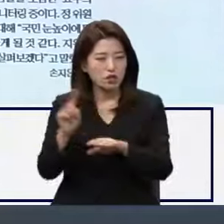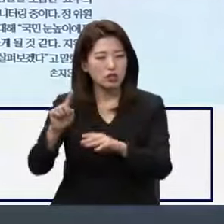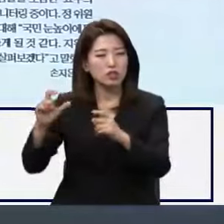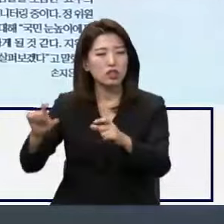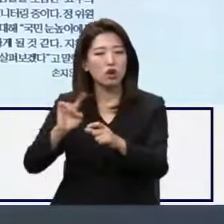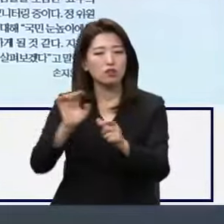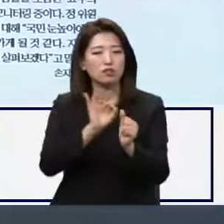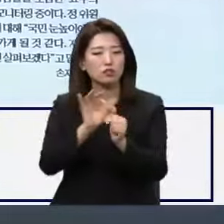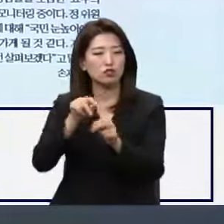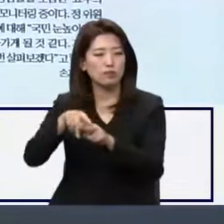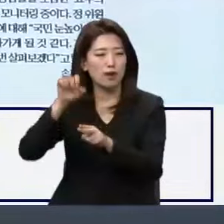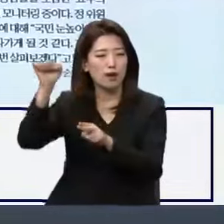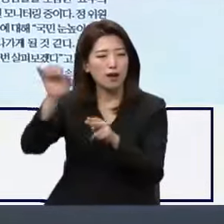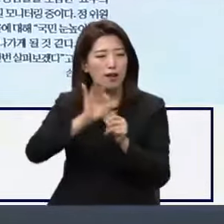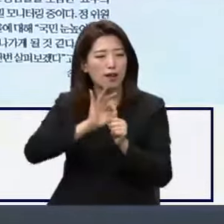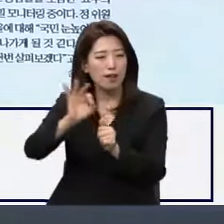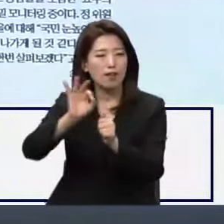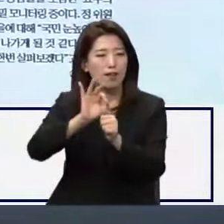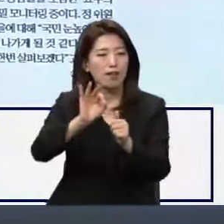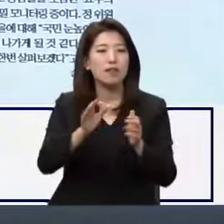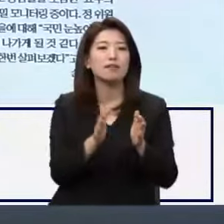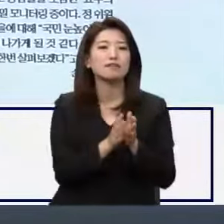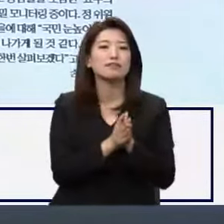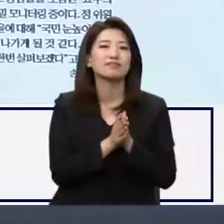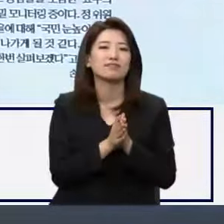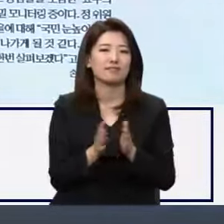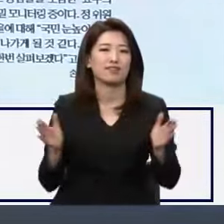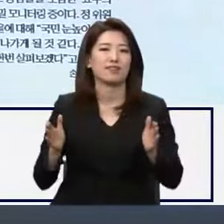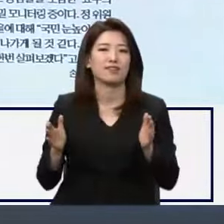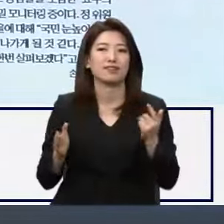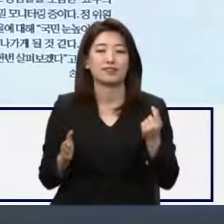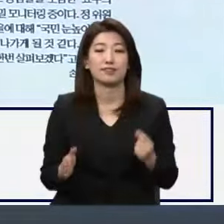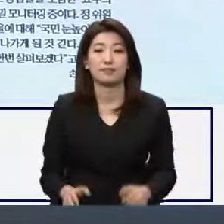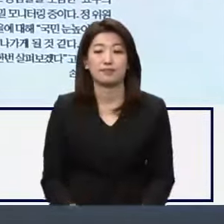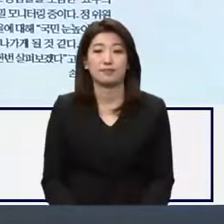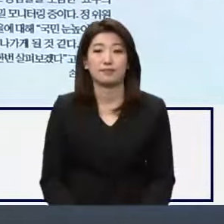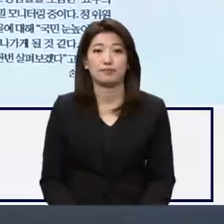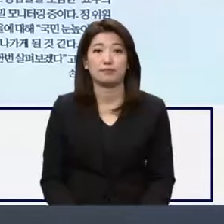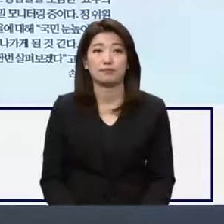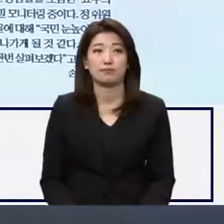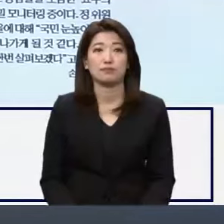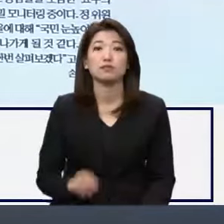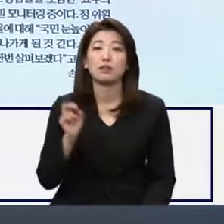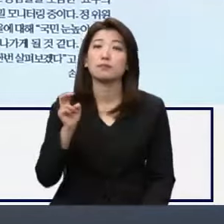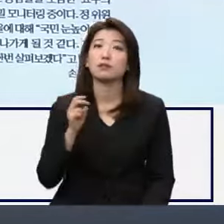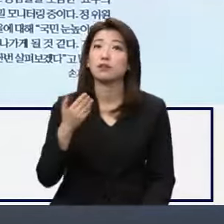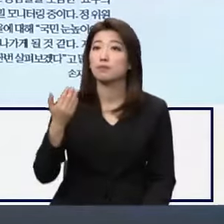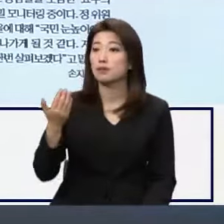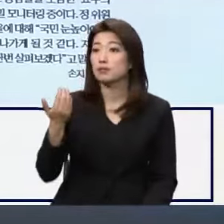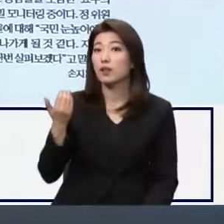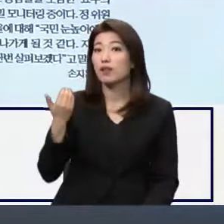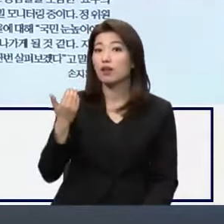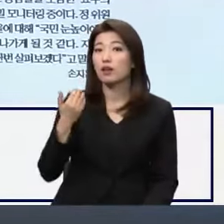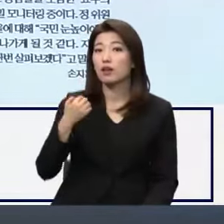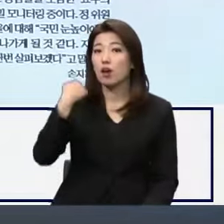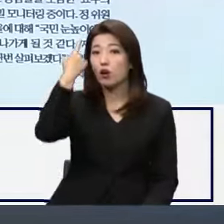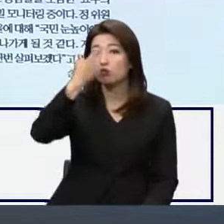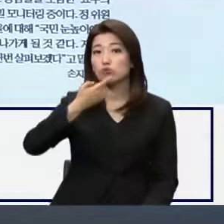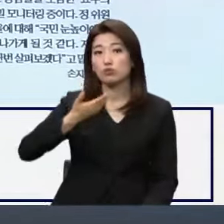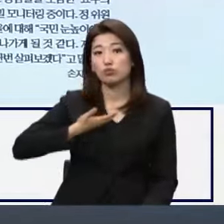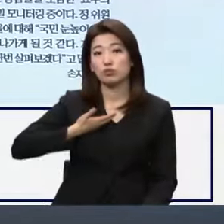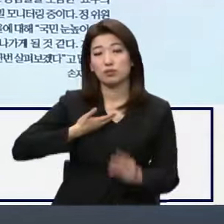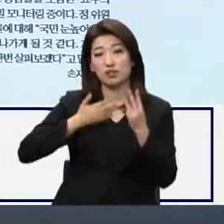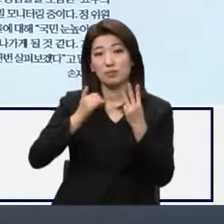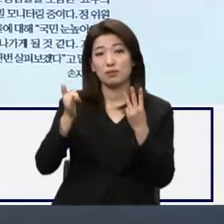중진들네 지금 뭐 김기현 김기헌 전 대표 그리고 뭐 주호영 전 원내 대표 등등등 해서 지금 조경태